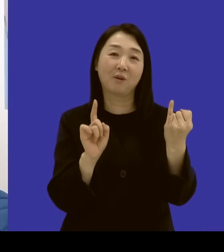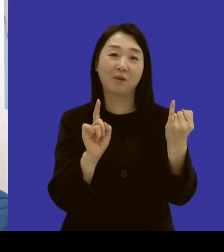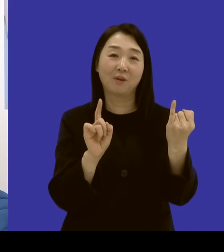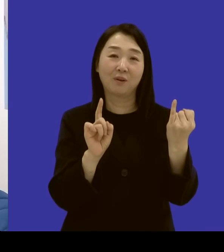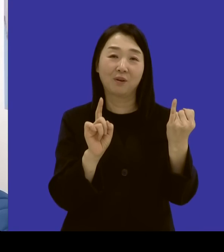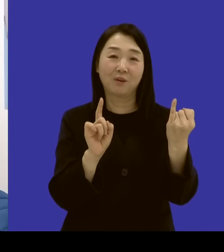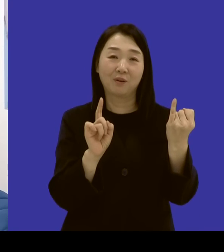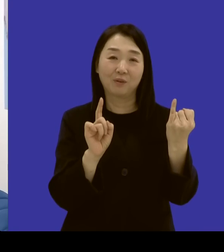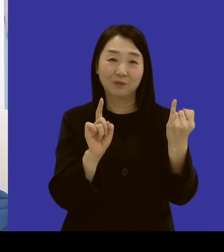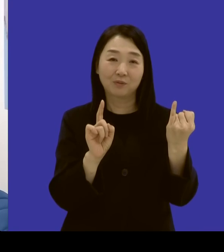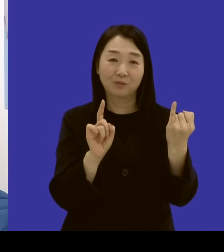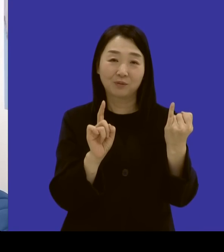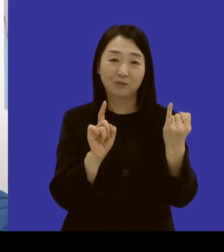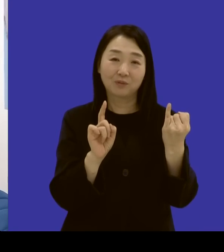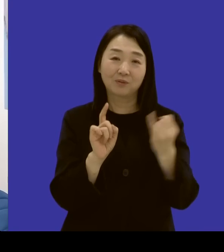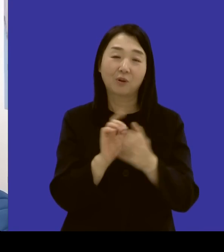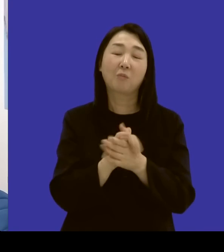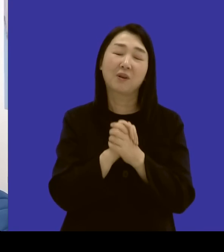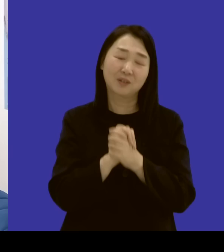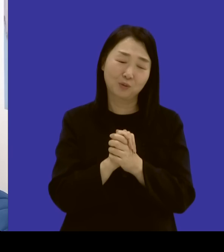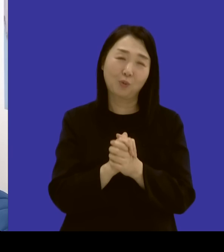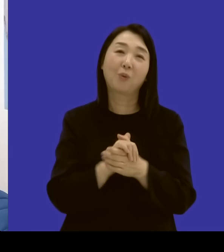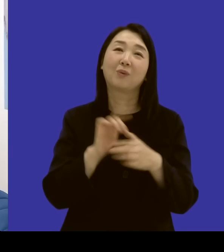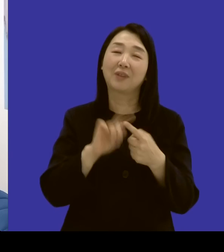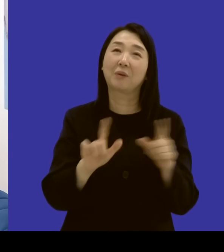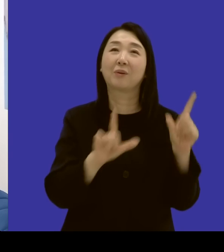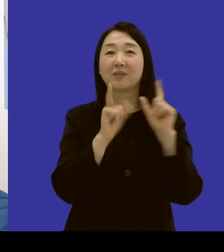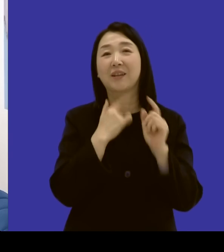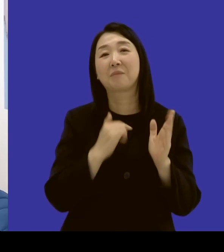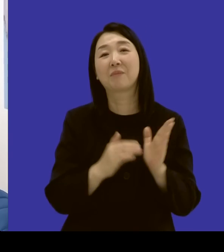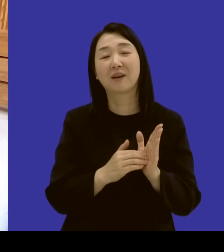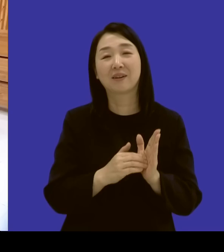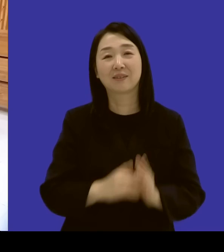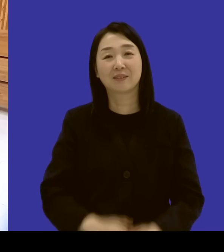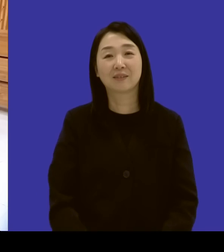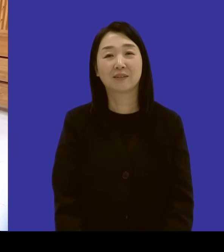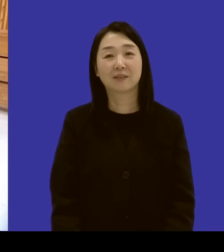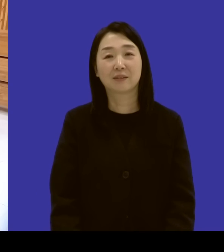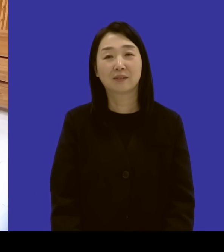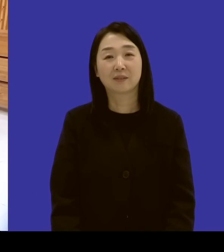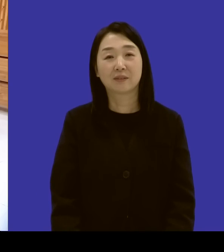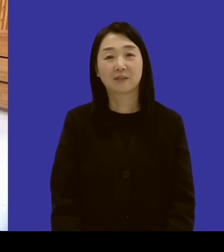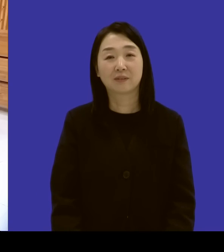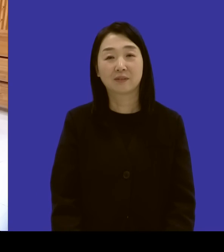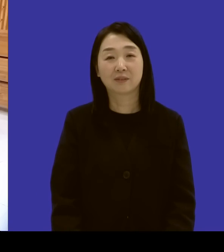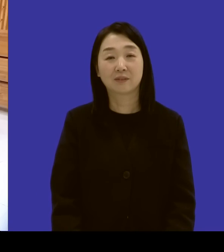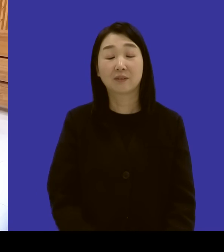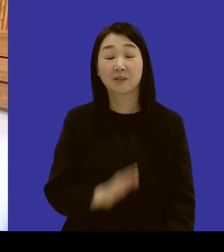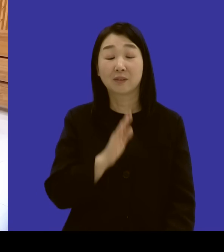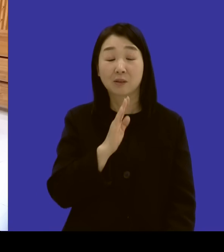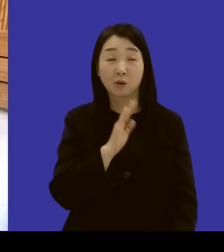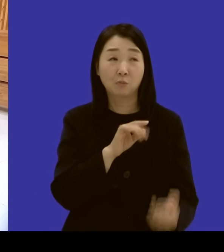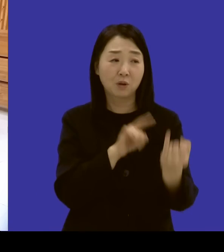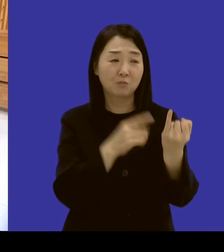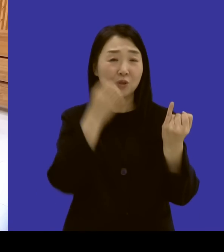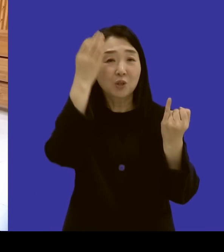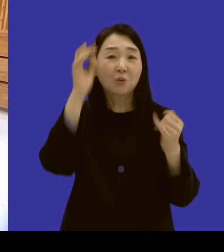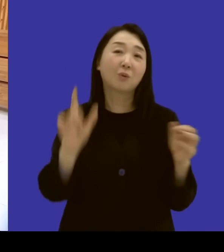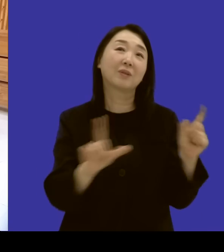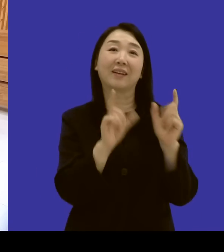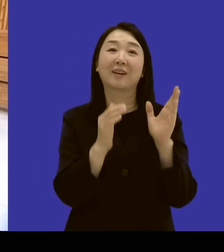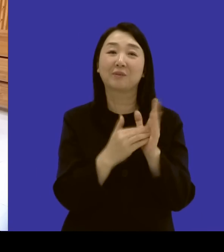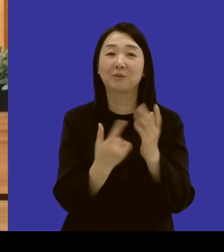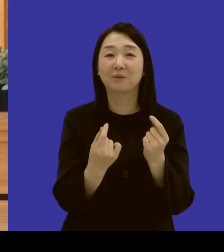아무도 모르는데 정말 기도로밖에 사시지 않으셨어요. 지금 계속 말씀하신 것이 정말 잊고 살고 계셨는데 그렇죠. 맞아요. 다시 정말 리뷰-